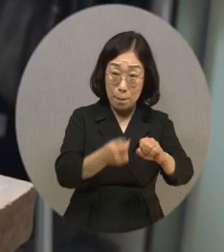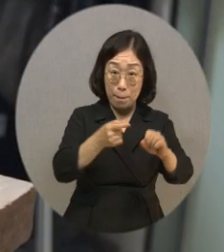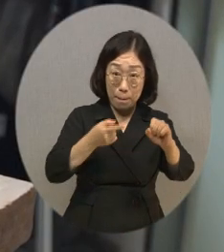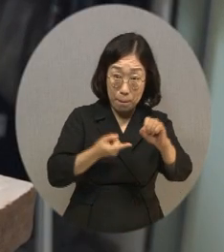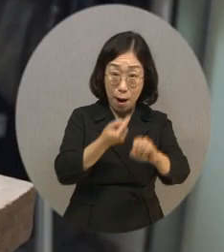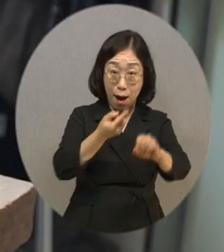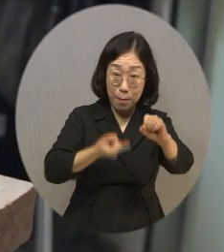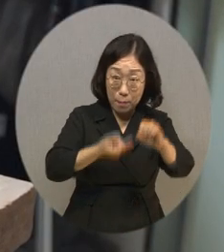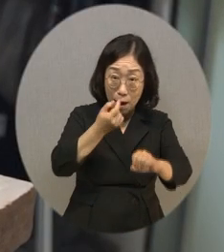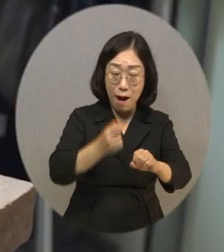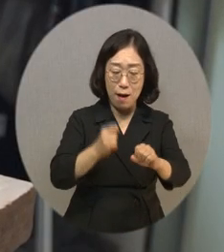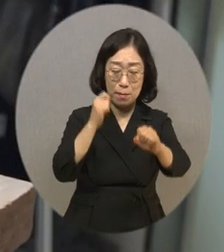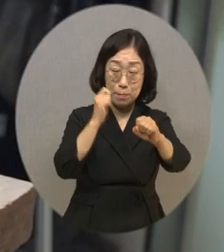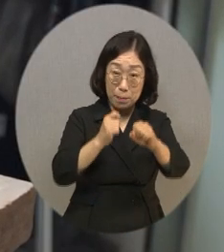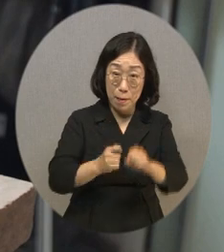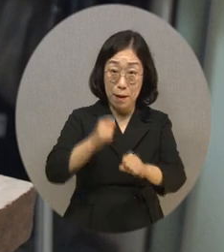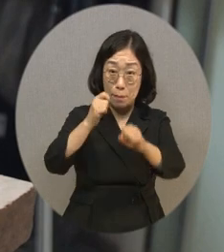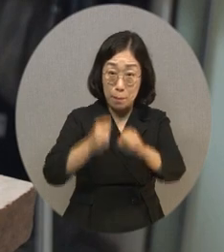어둠을